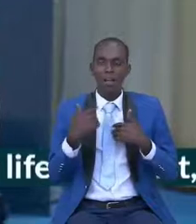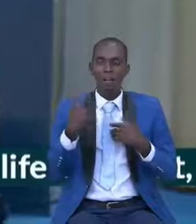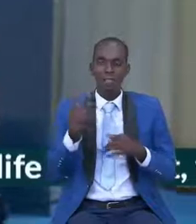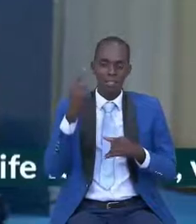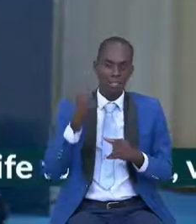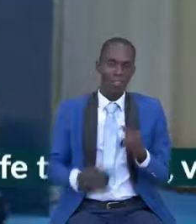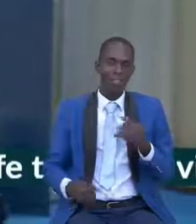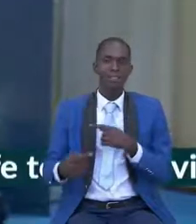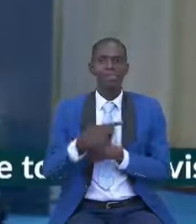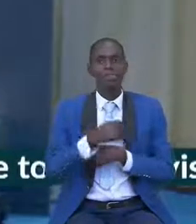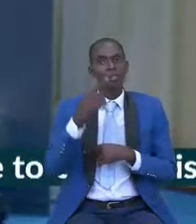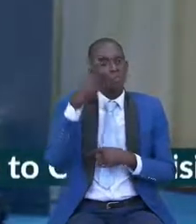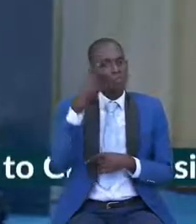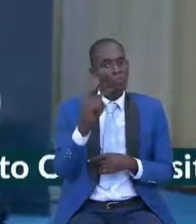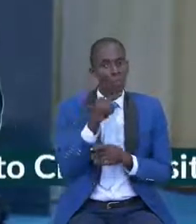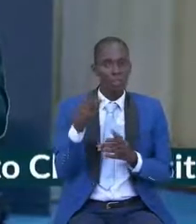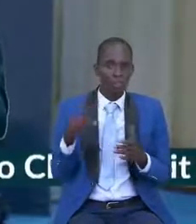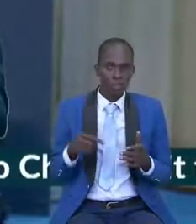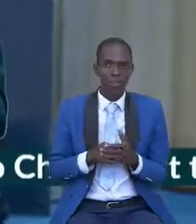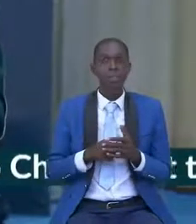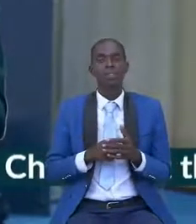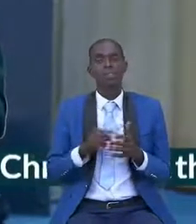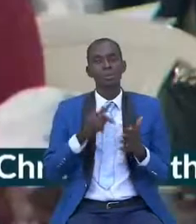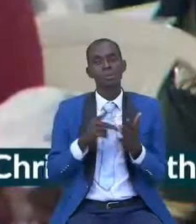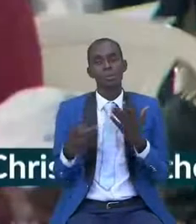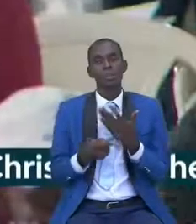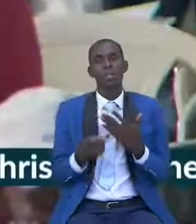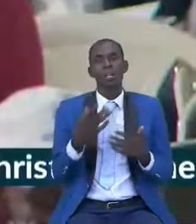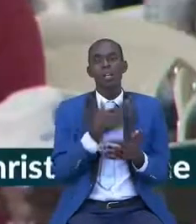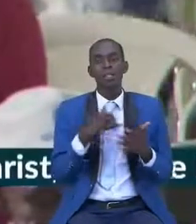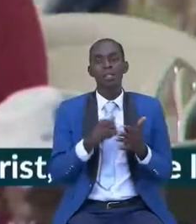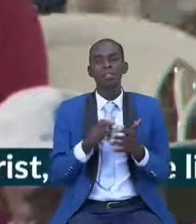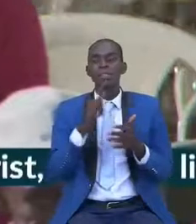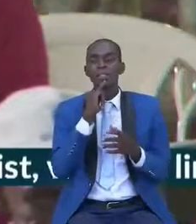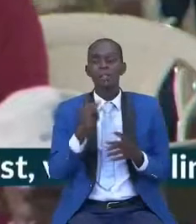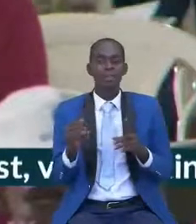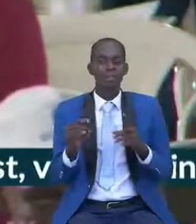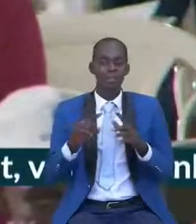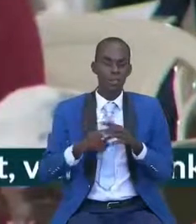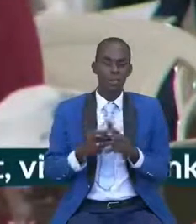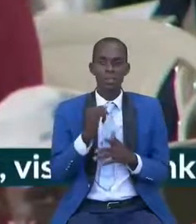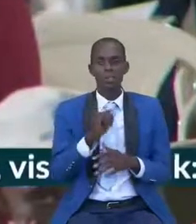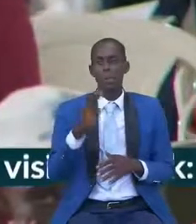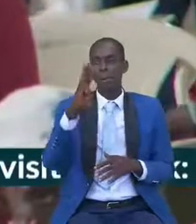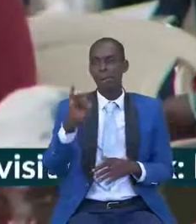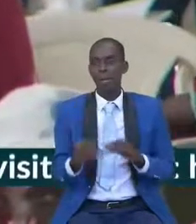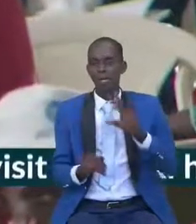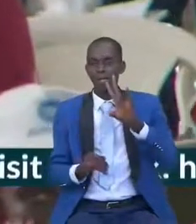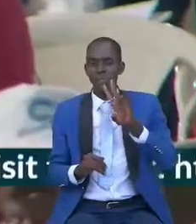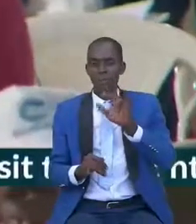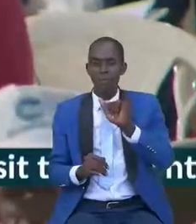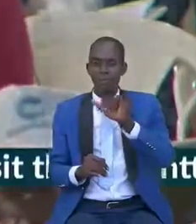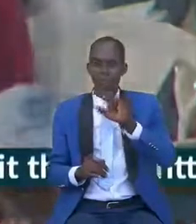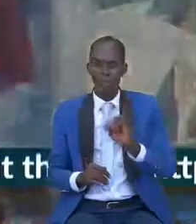hommes d'affaires, des entrepreneurs. Le dernier jour pour cette conférence. Et ce